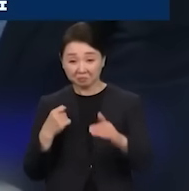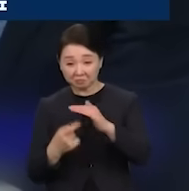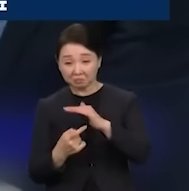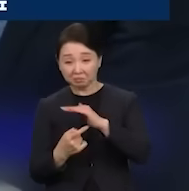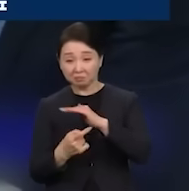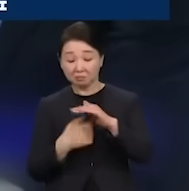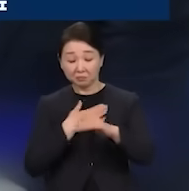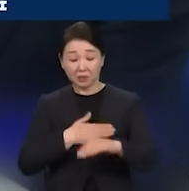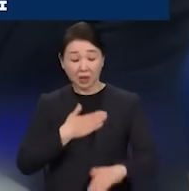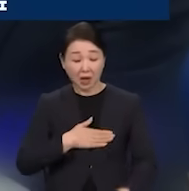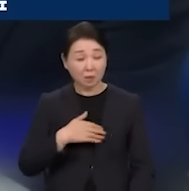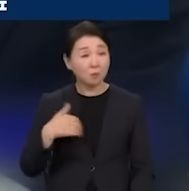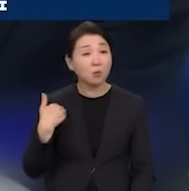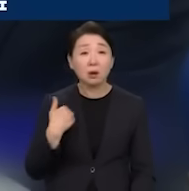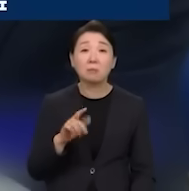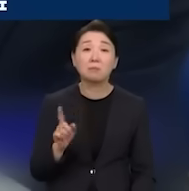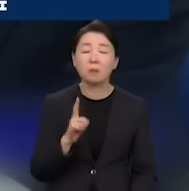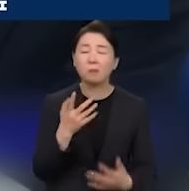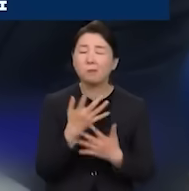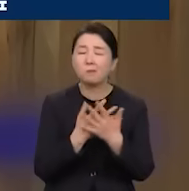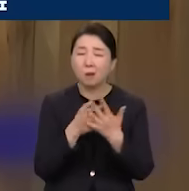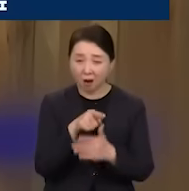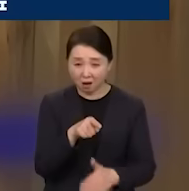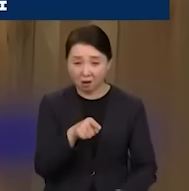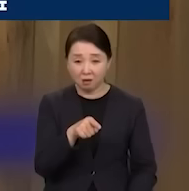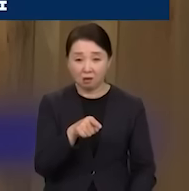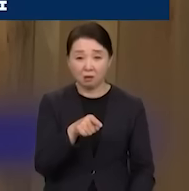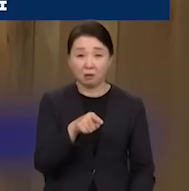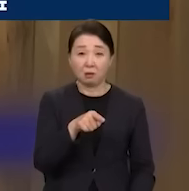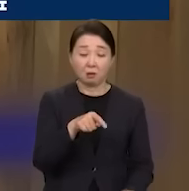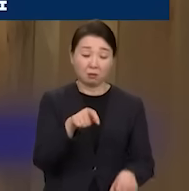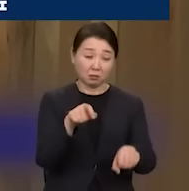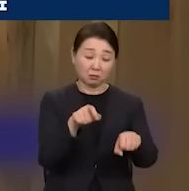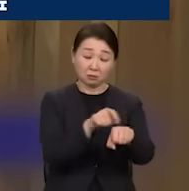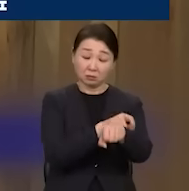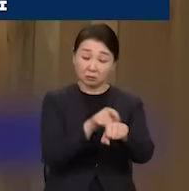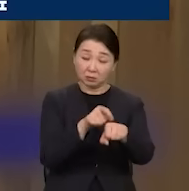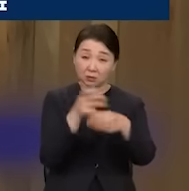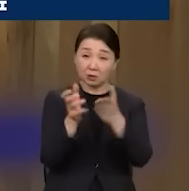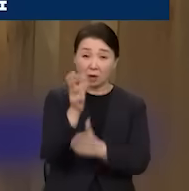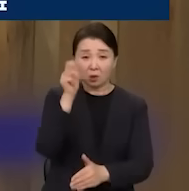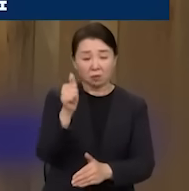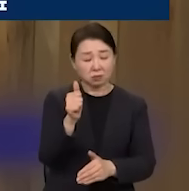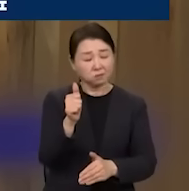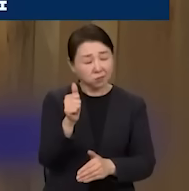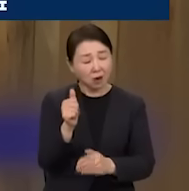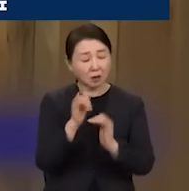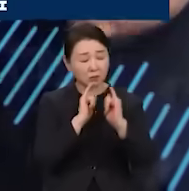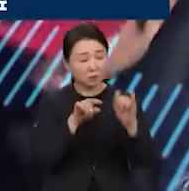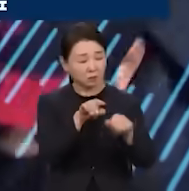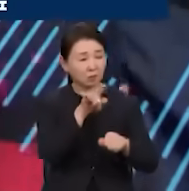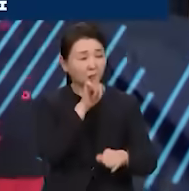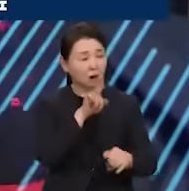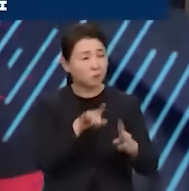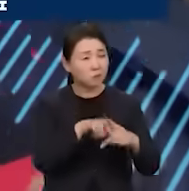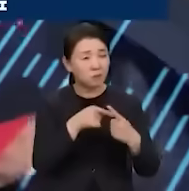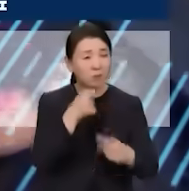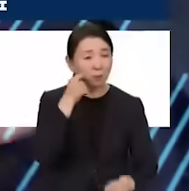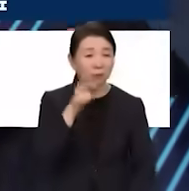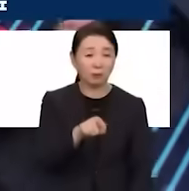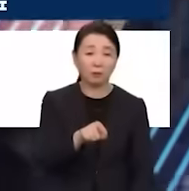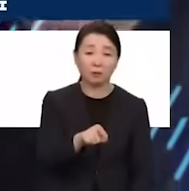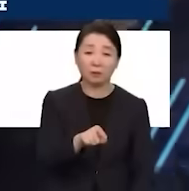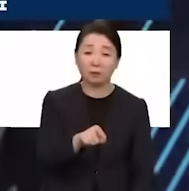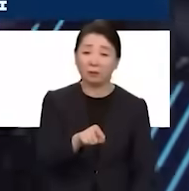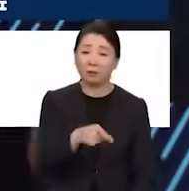알았다는 건지 몰랐다는 건지 애매한 이 말. 특전사 간부는 이해할 수 없다고 했습니다. 제 마음에 안 드는 게 그거입니다. 시계를 보고